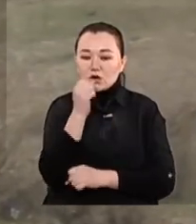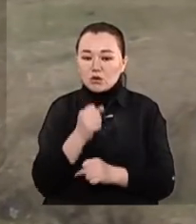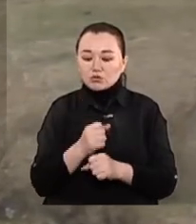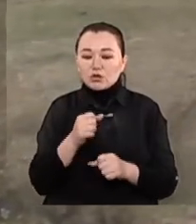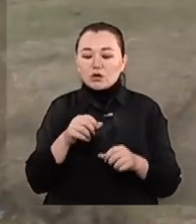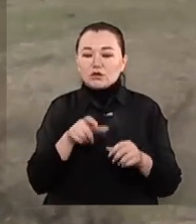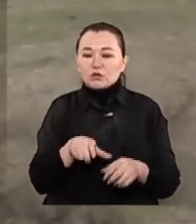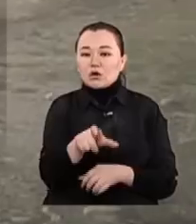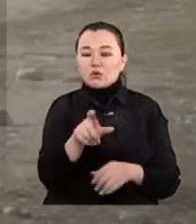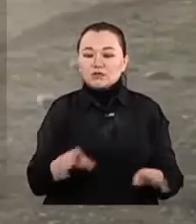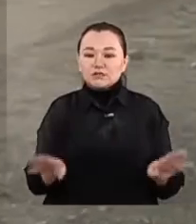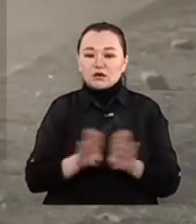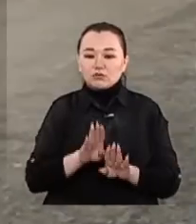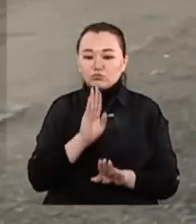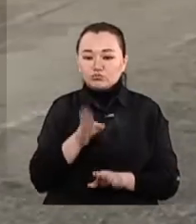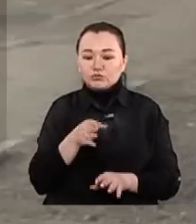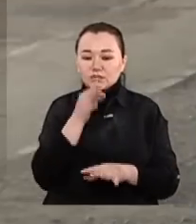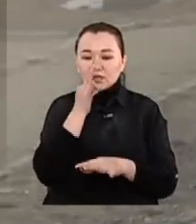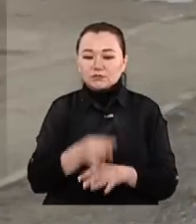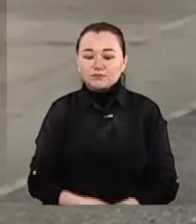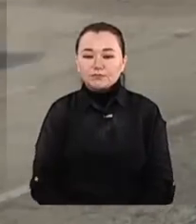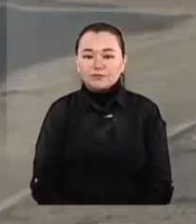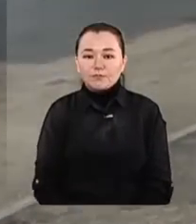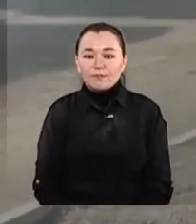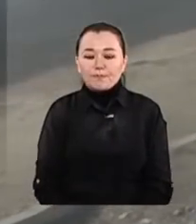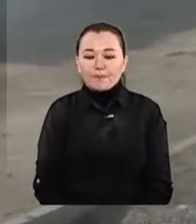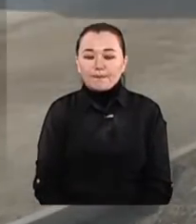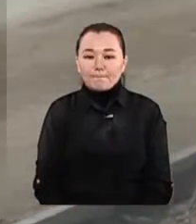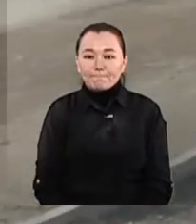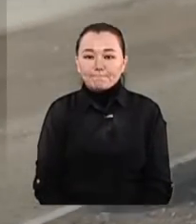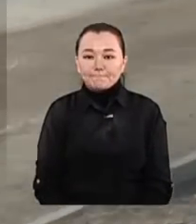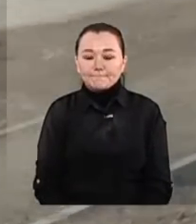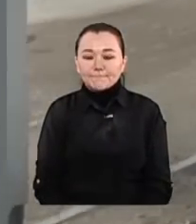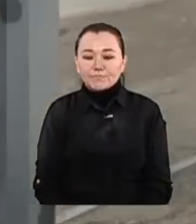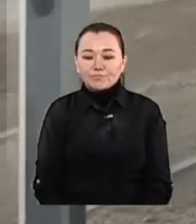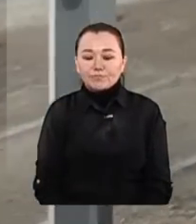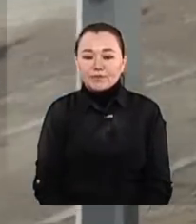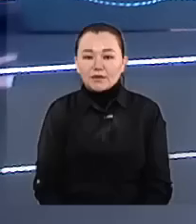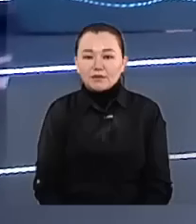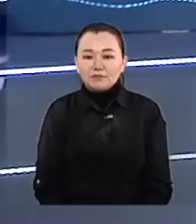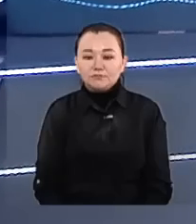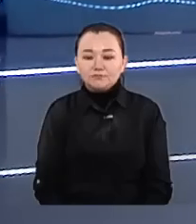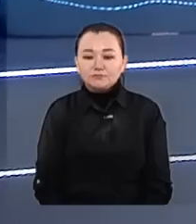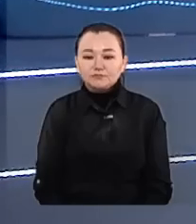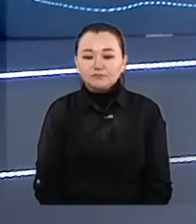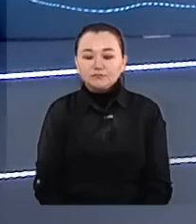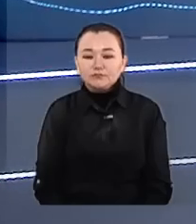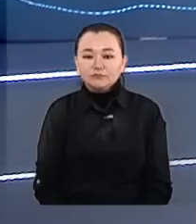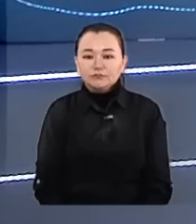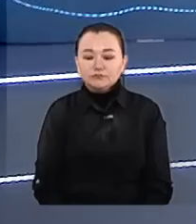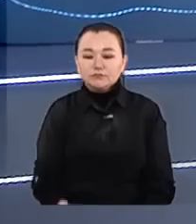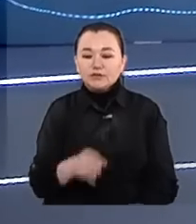жолды жабуға дейін барамыз деп отыр. Нұрайын Рахай, Дәулетбай Нұрмахан, Информбюро, Жамбыл облысы.